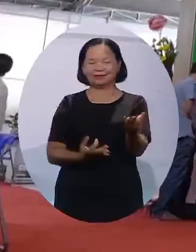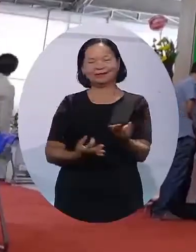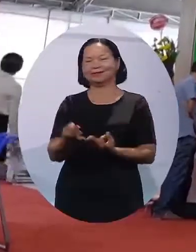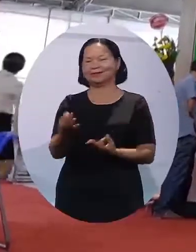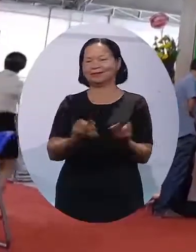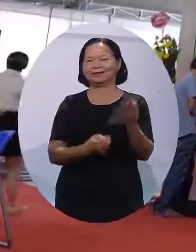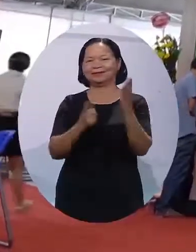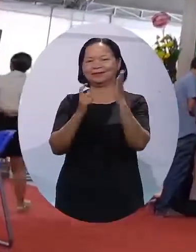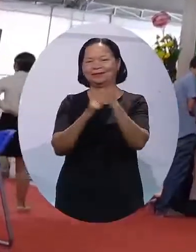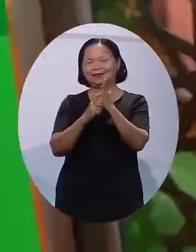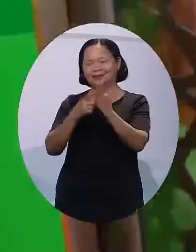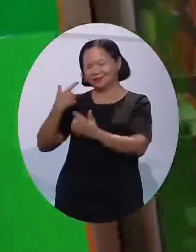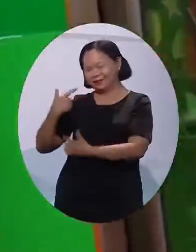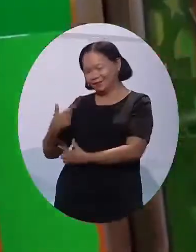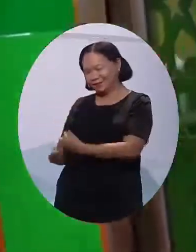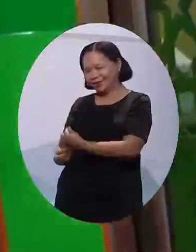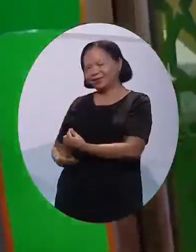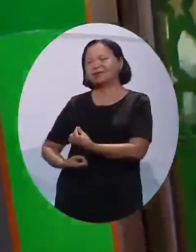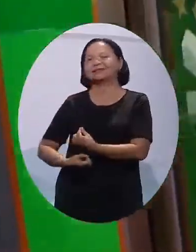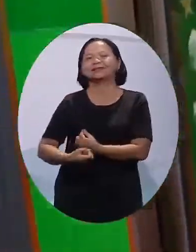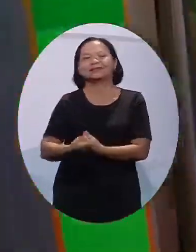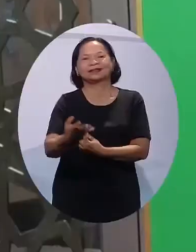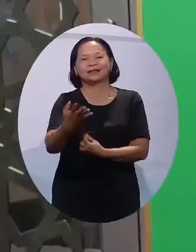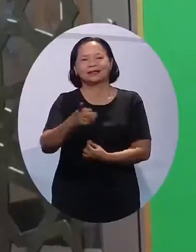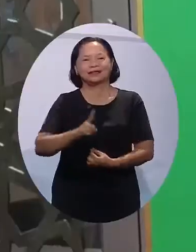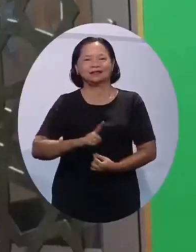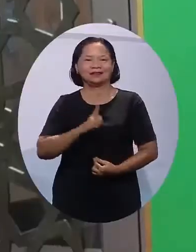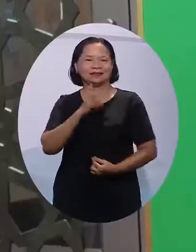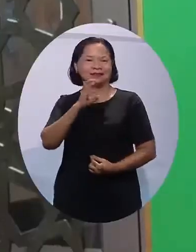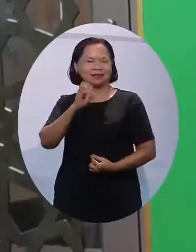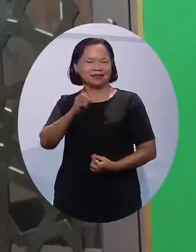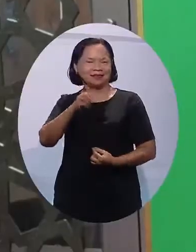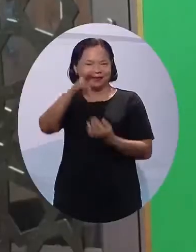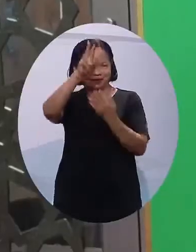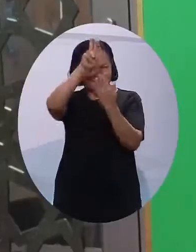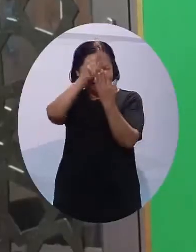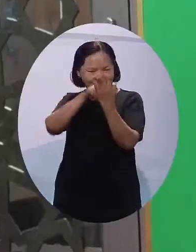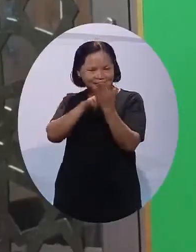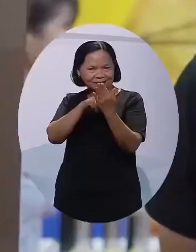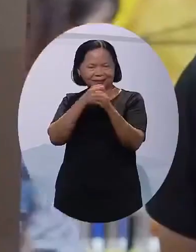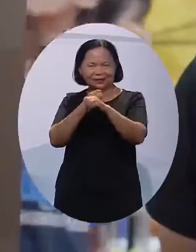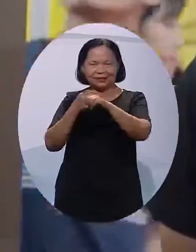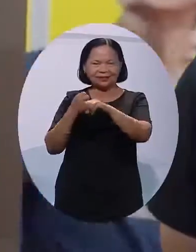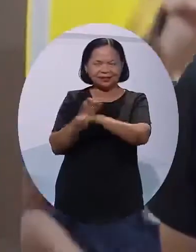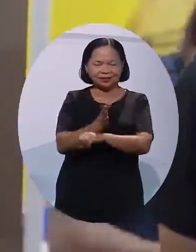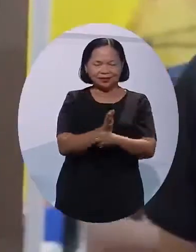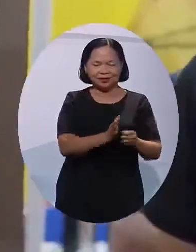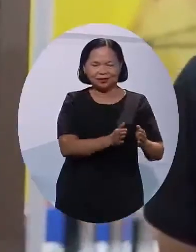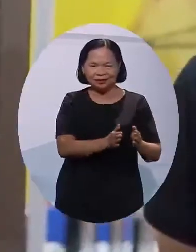nay và giá thành cạnh tranh, thanh toán linh hoạt, Trịnh Gia tiếp tục nghiên cứu đầu tư dây chuyền sản xuất khép kín